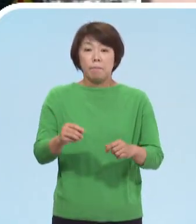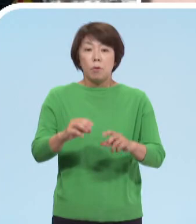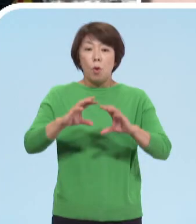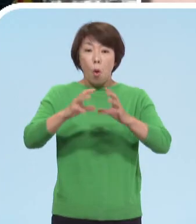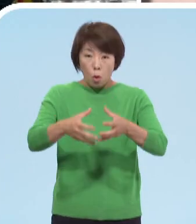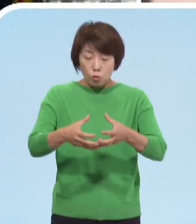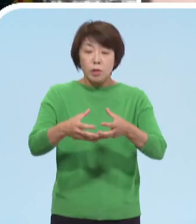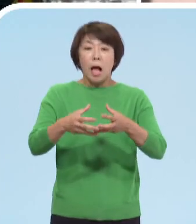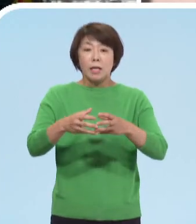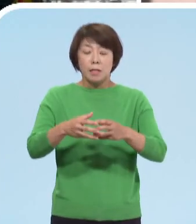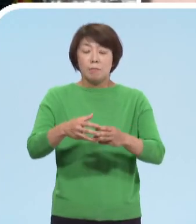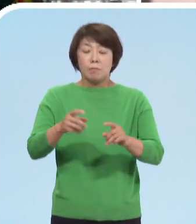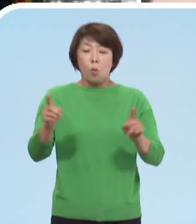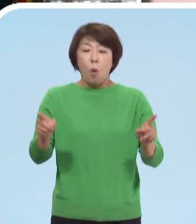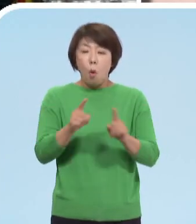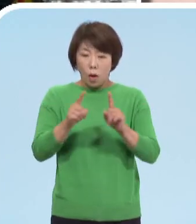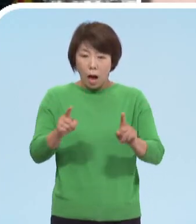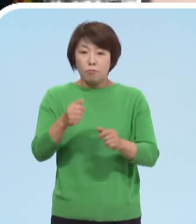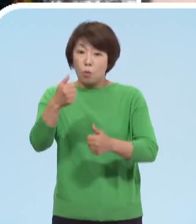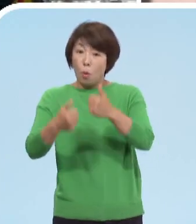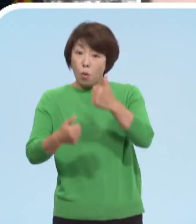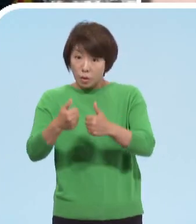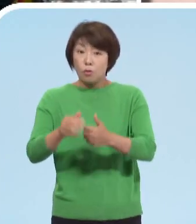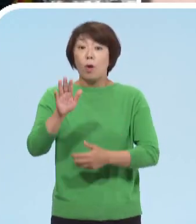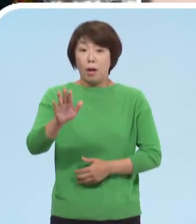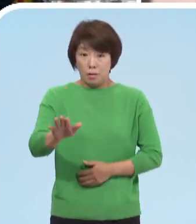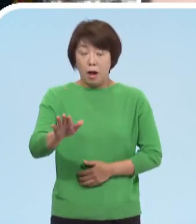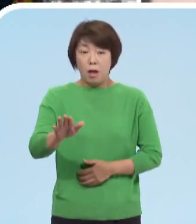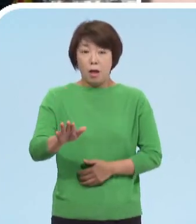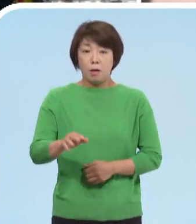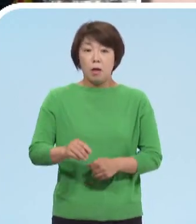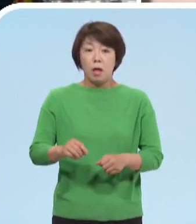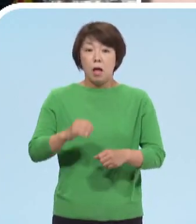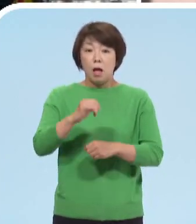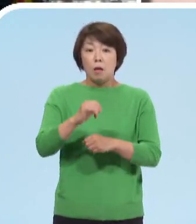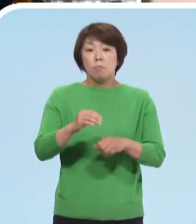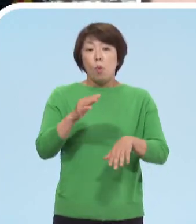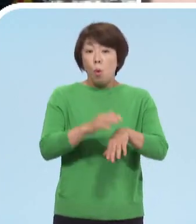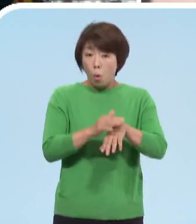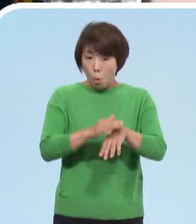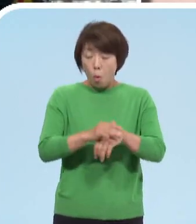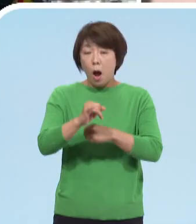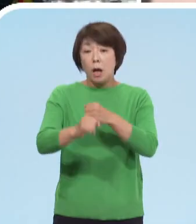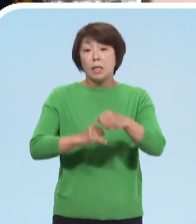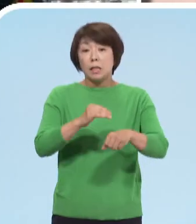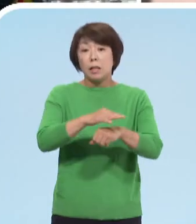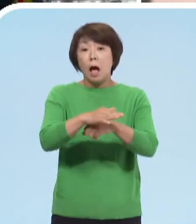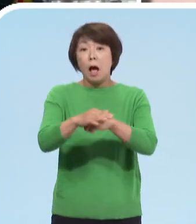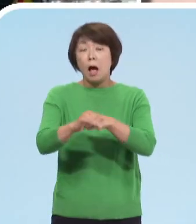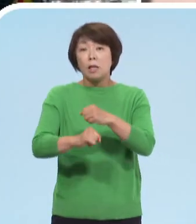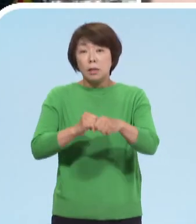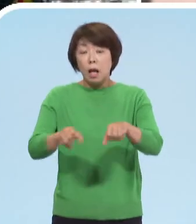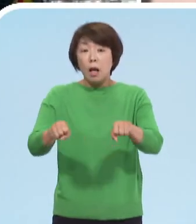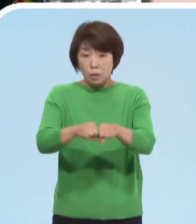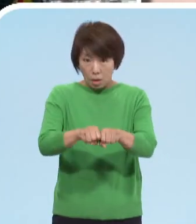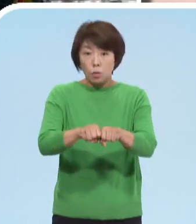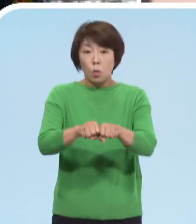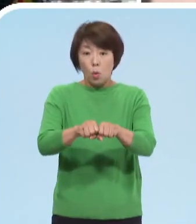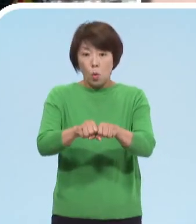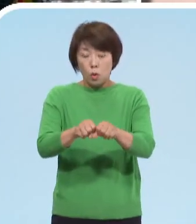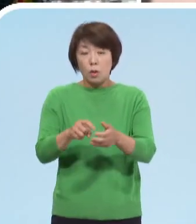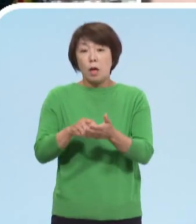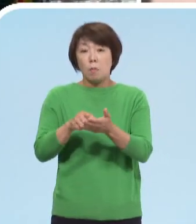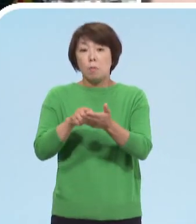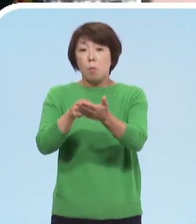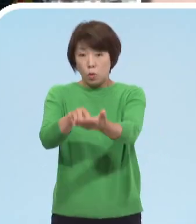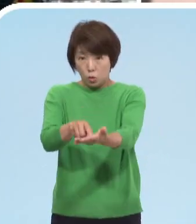チャル国際マリンバ&スティールパンフェスティバル。コロナ禍の影響で演奏動画をオンライン審査する大会